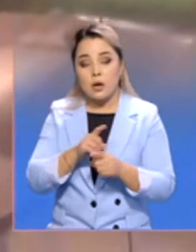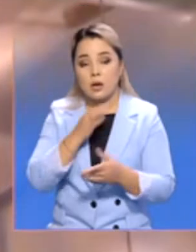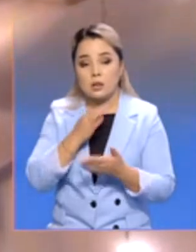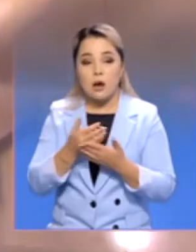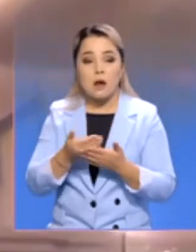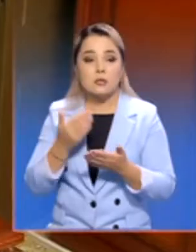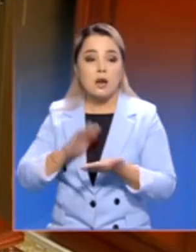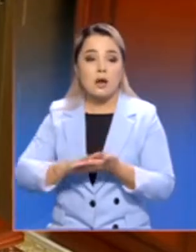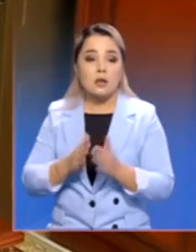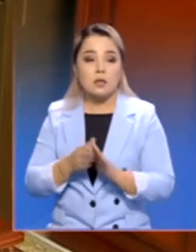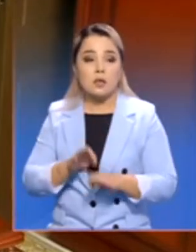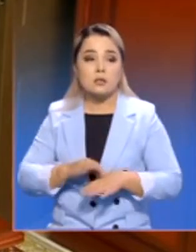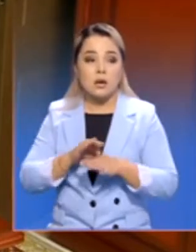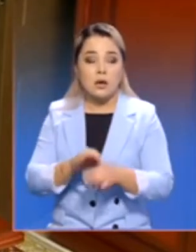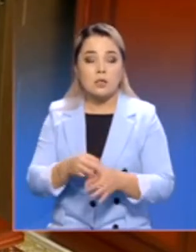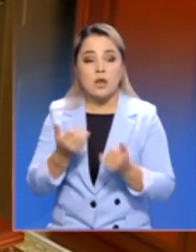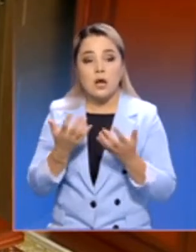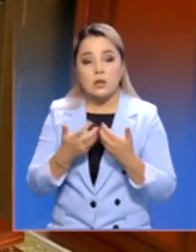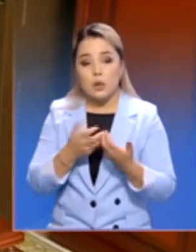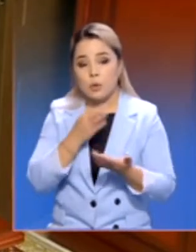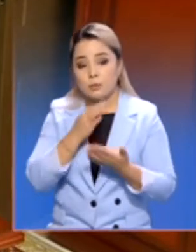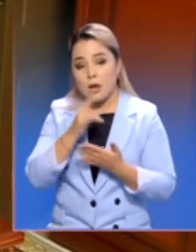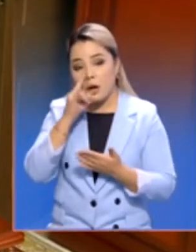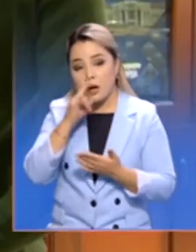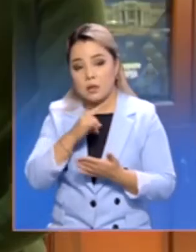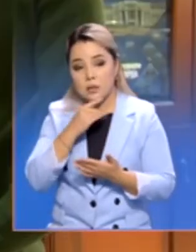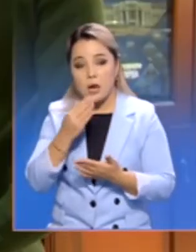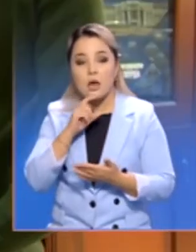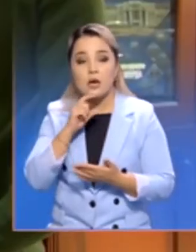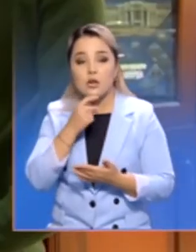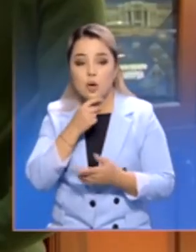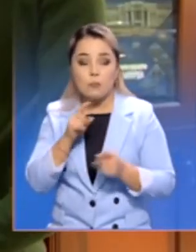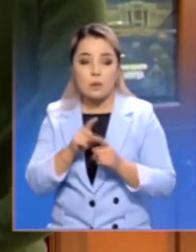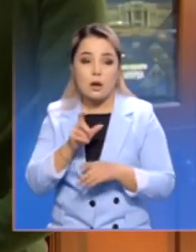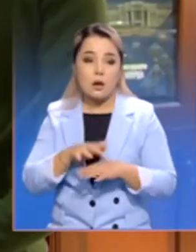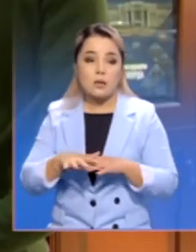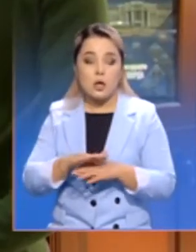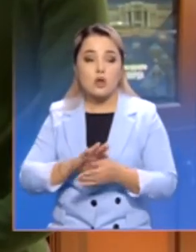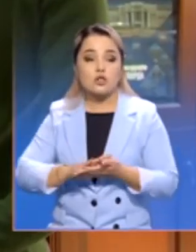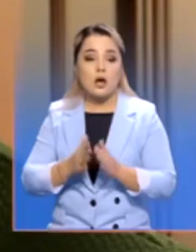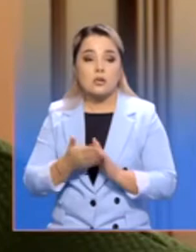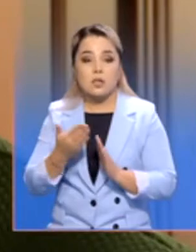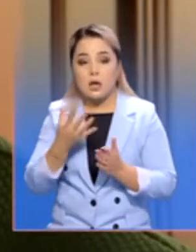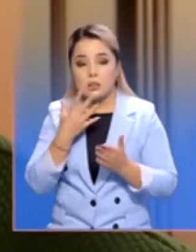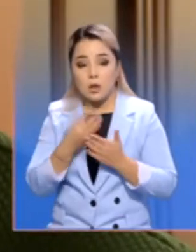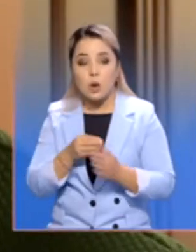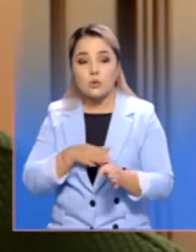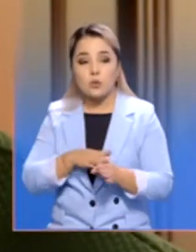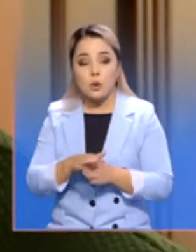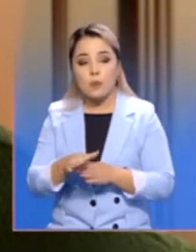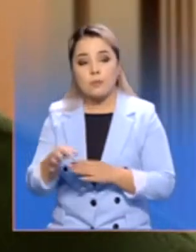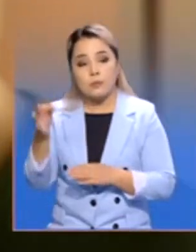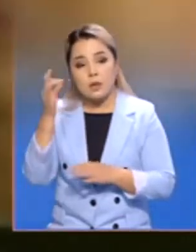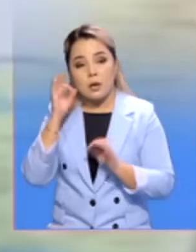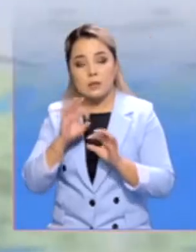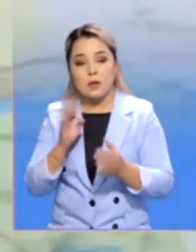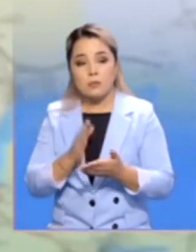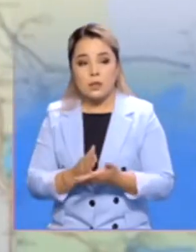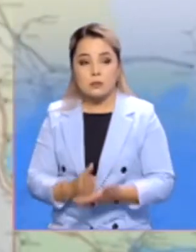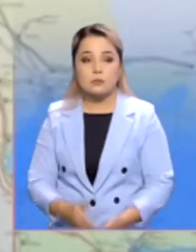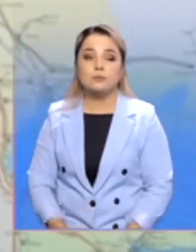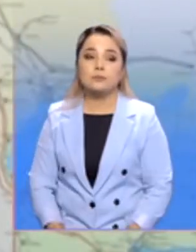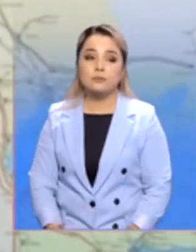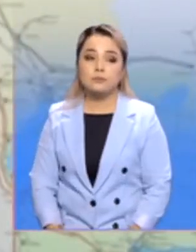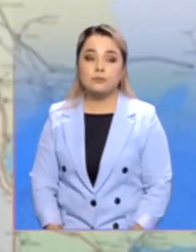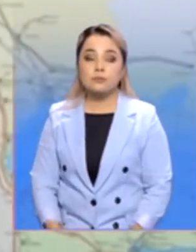ала келісіледі. Оны есептеу кезінде Қазақстанның экономикасы, халықтың тұрмыс жағдайы толық ескерілет деп отыр.